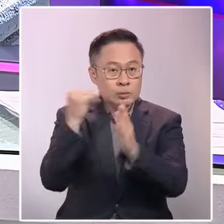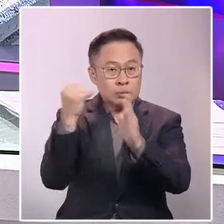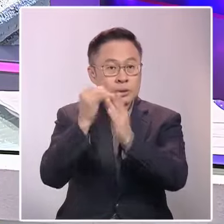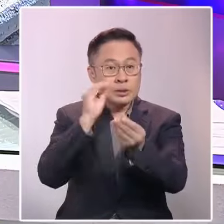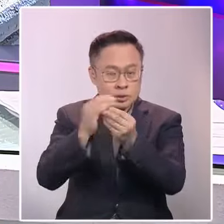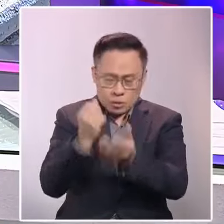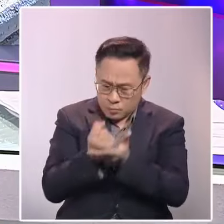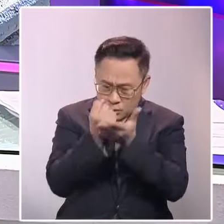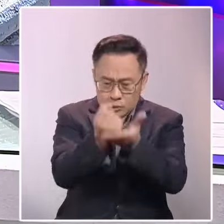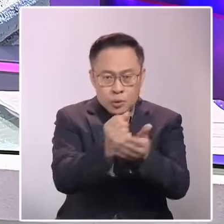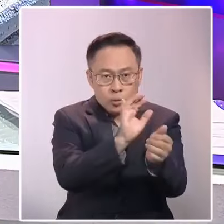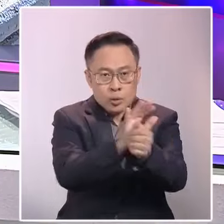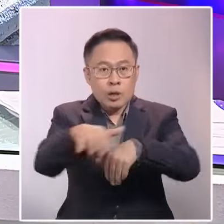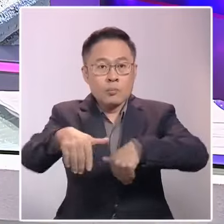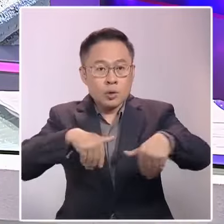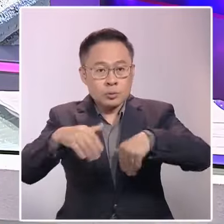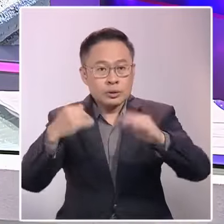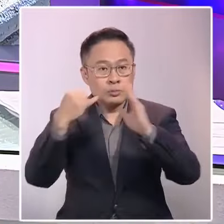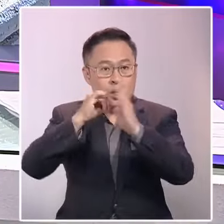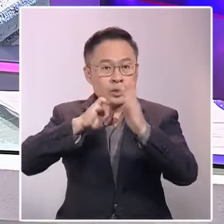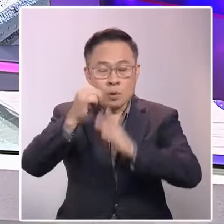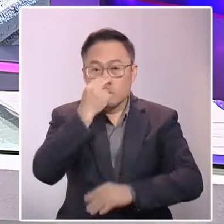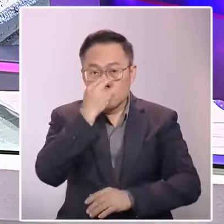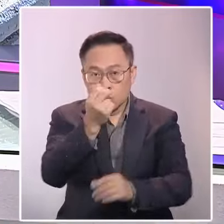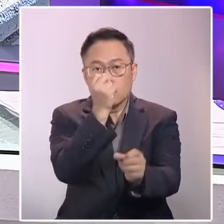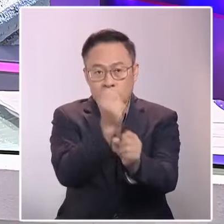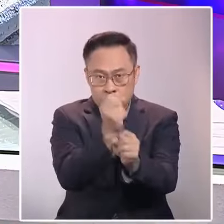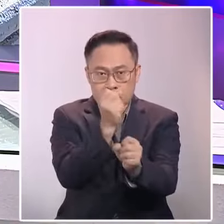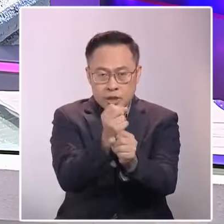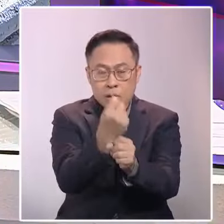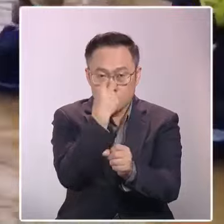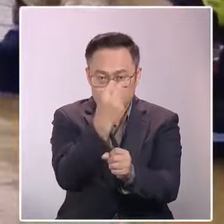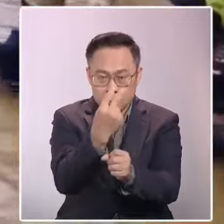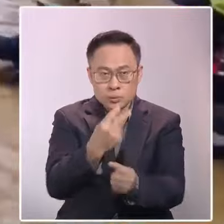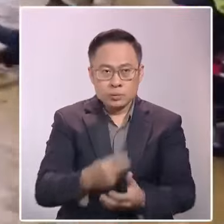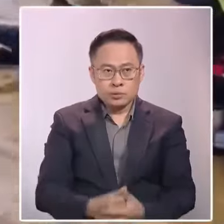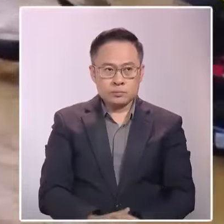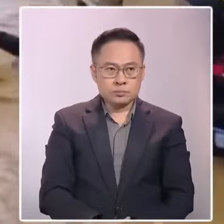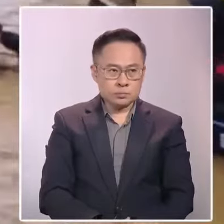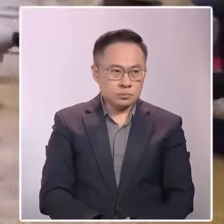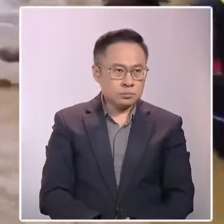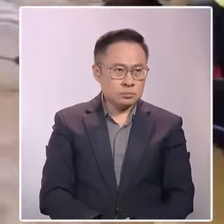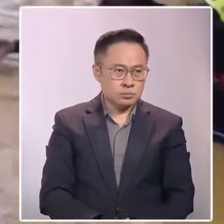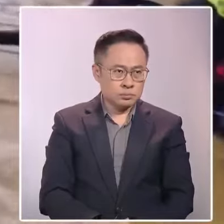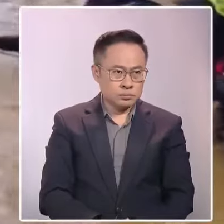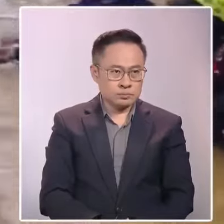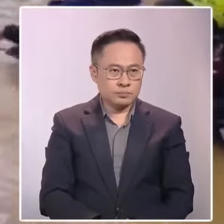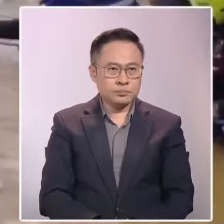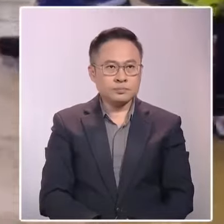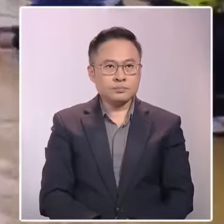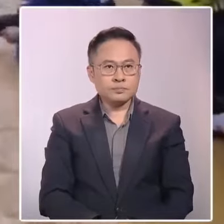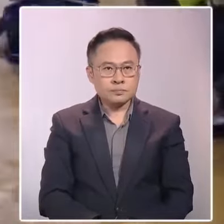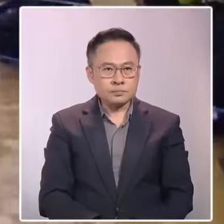นให้ออกมาจากบ้านนะคุณผู้ชมไปดูภาพนาทีชีวิตกันหน่อยค่ะ